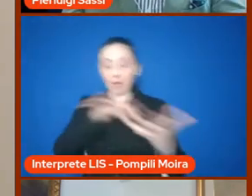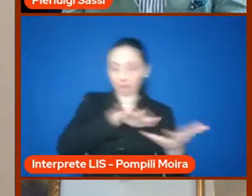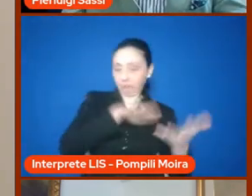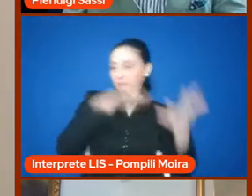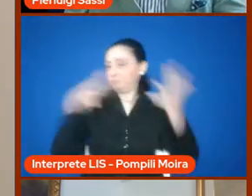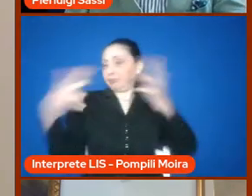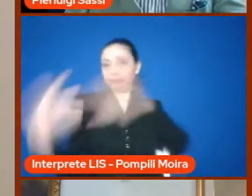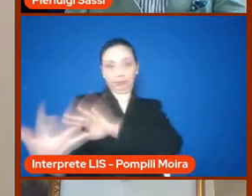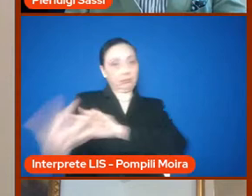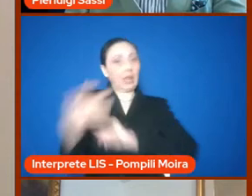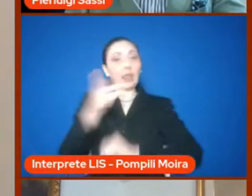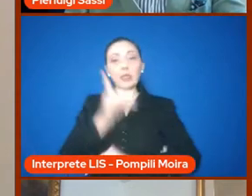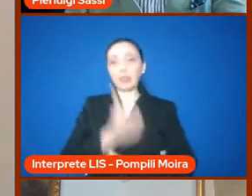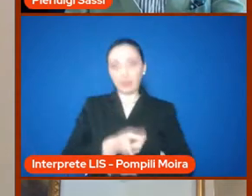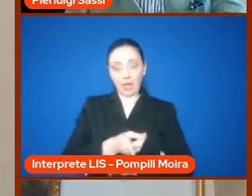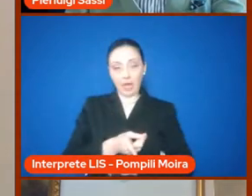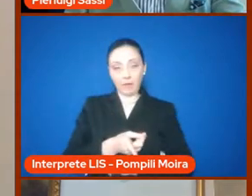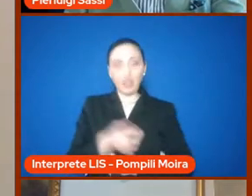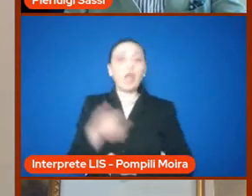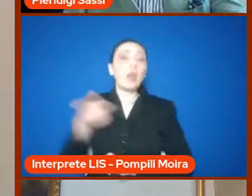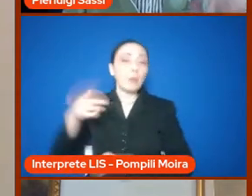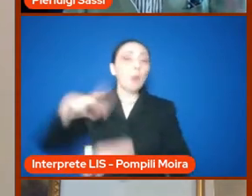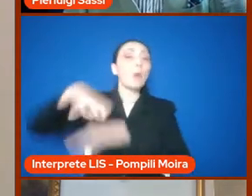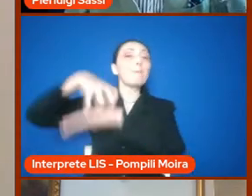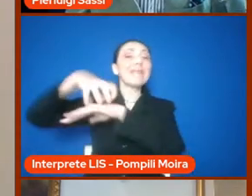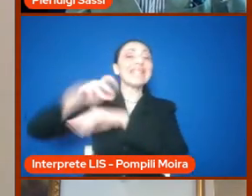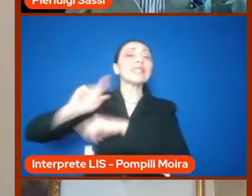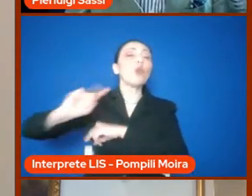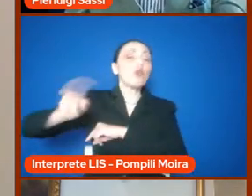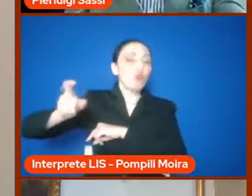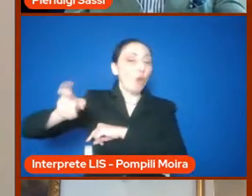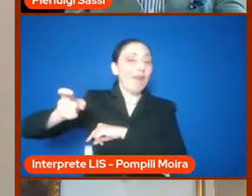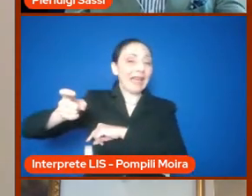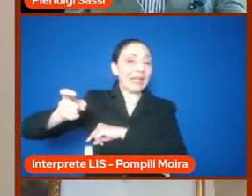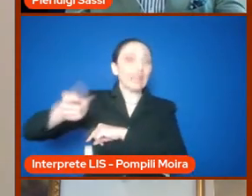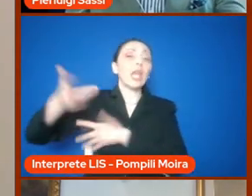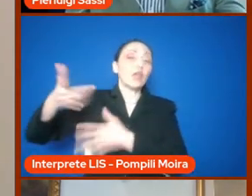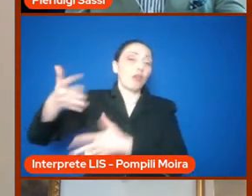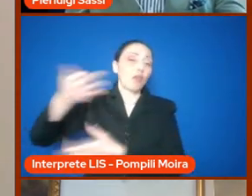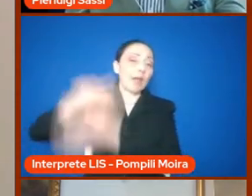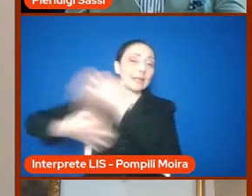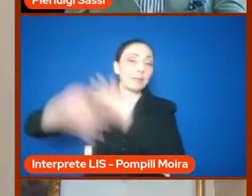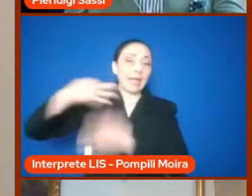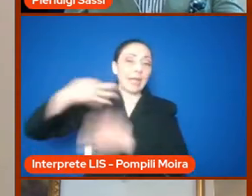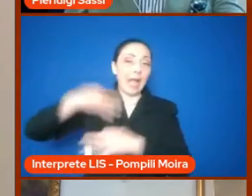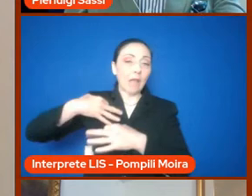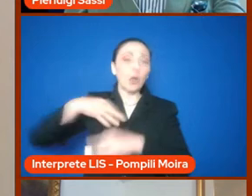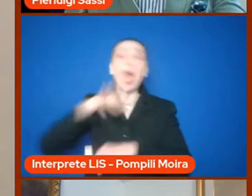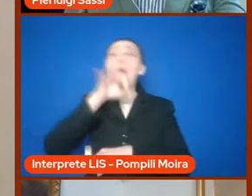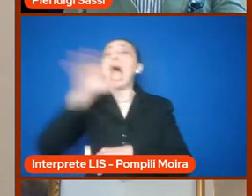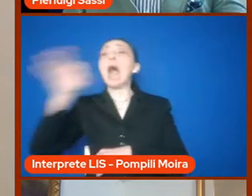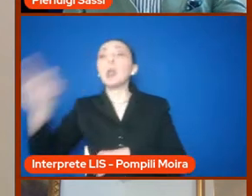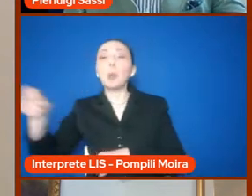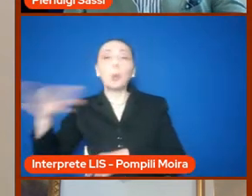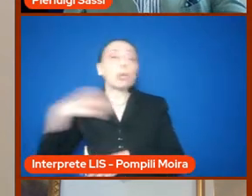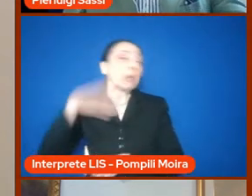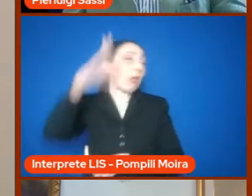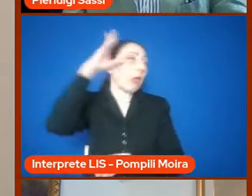se, come ha indicato il ministro Giovannini, ci sono sfortunatamente alcuni che non ne sono ancora completamente